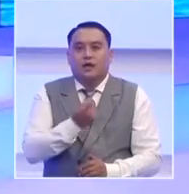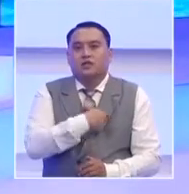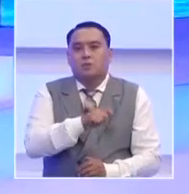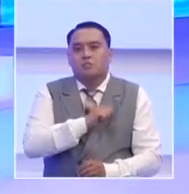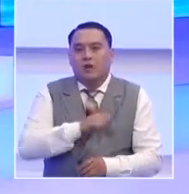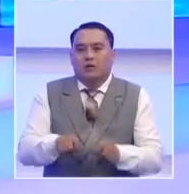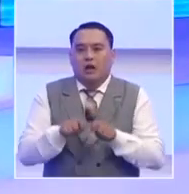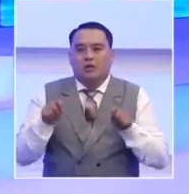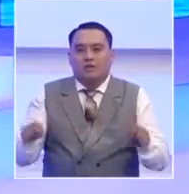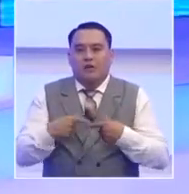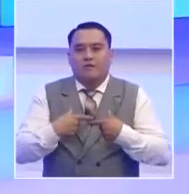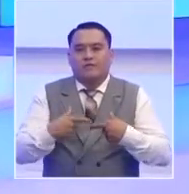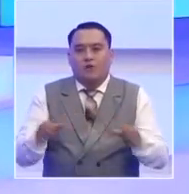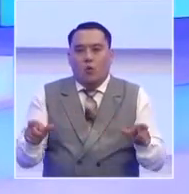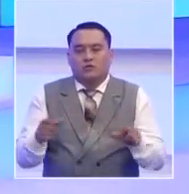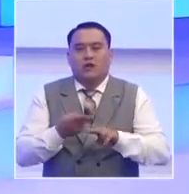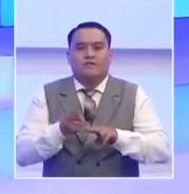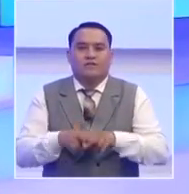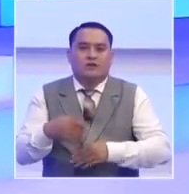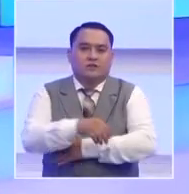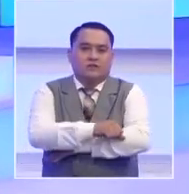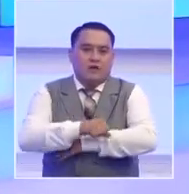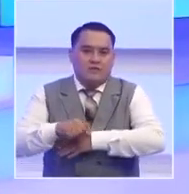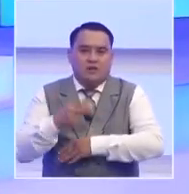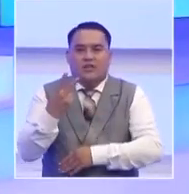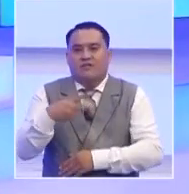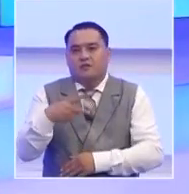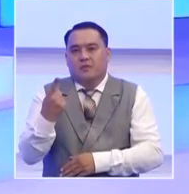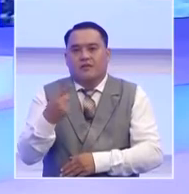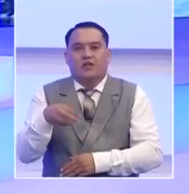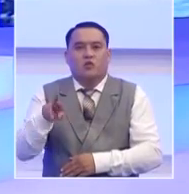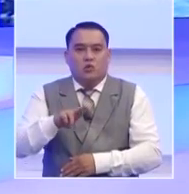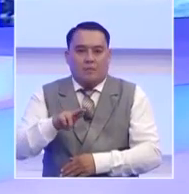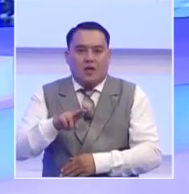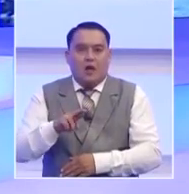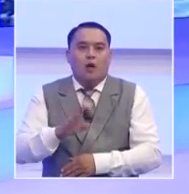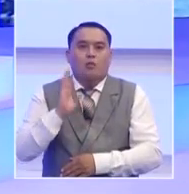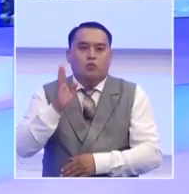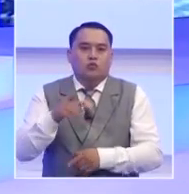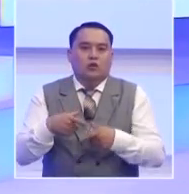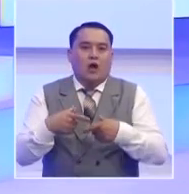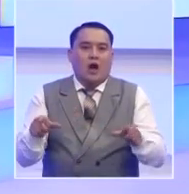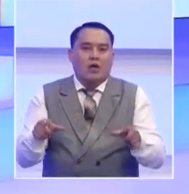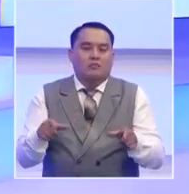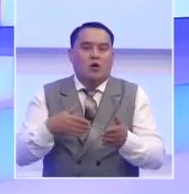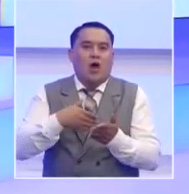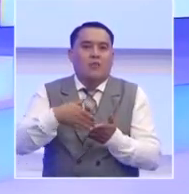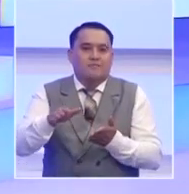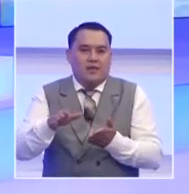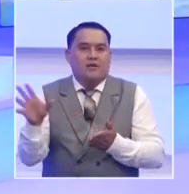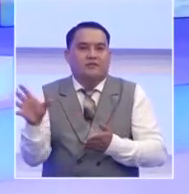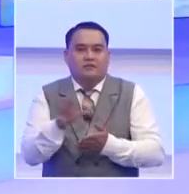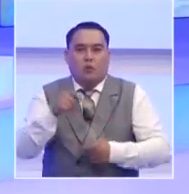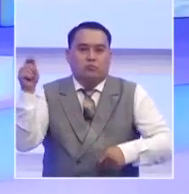Испания открывает границы с другими странами Шенгенской зоны с 21 июня. С этого же дня будет отменен карантин, введенный ранее для